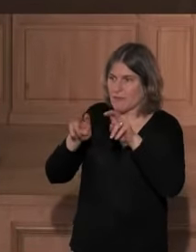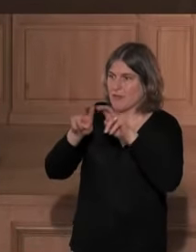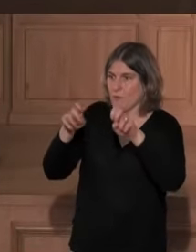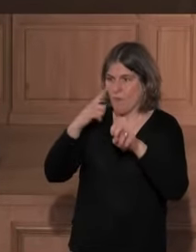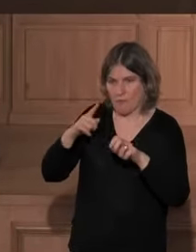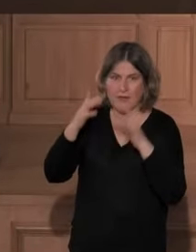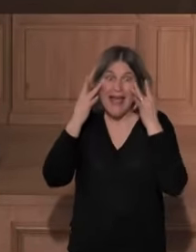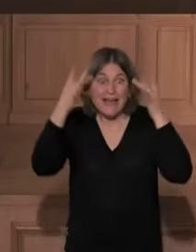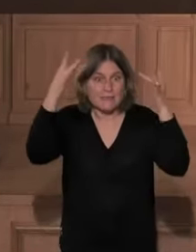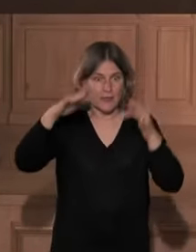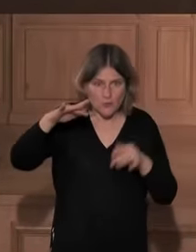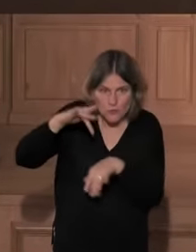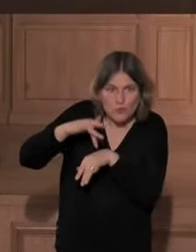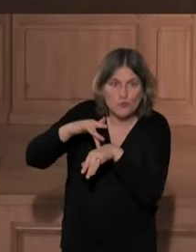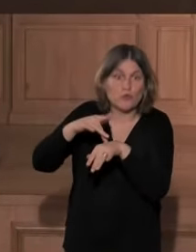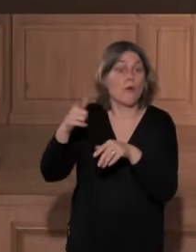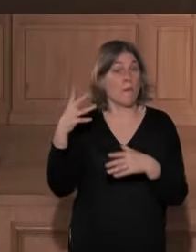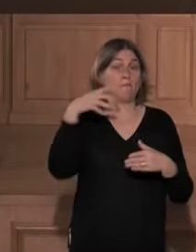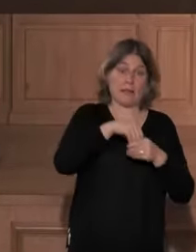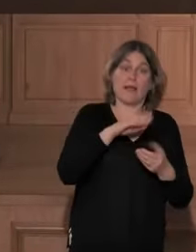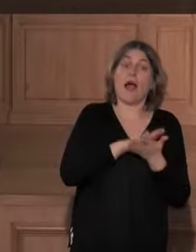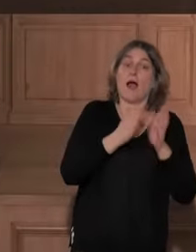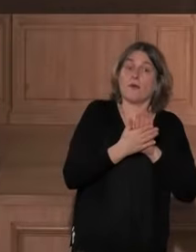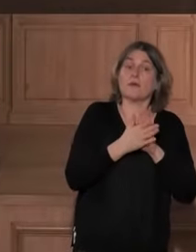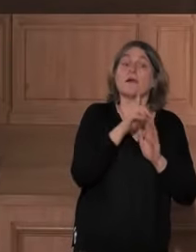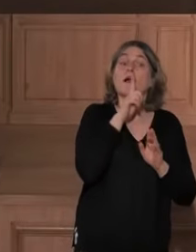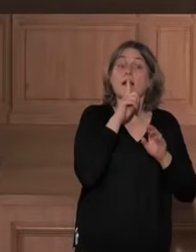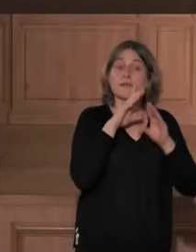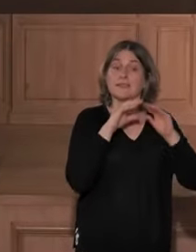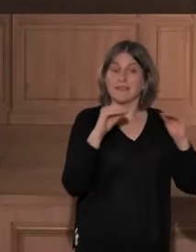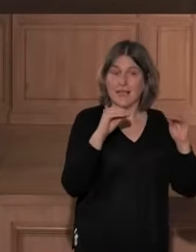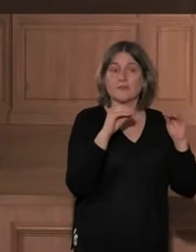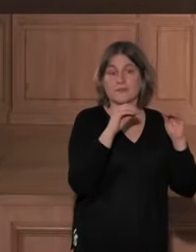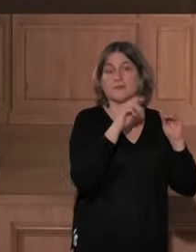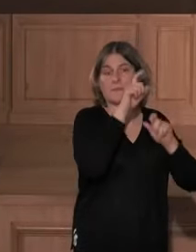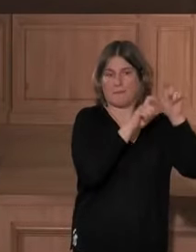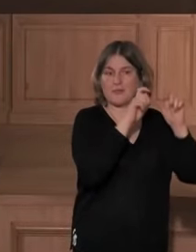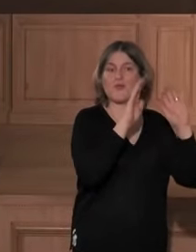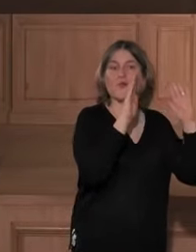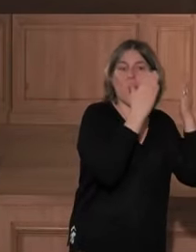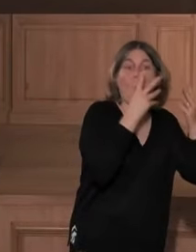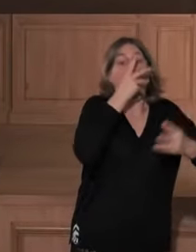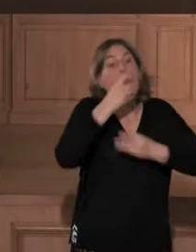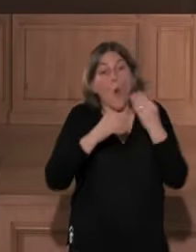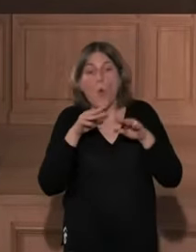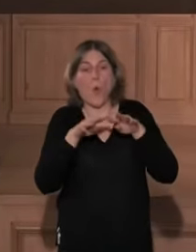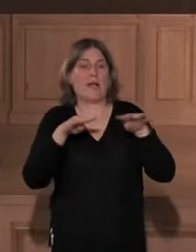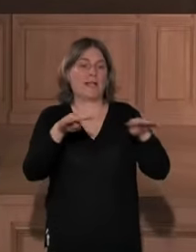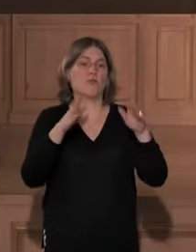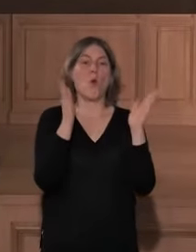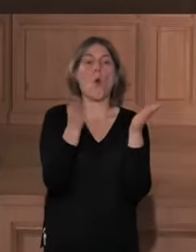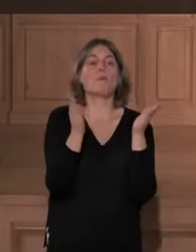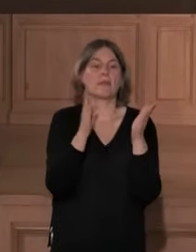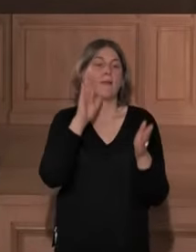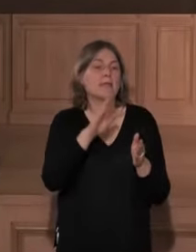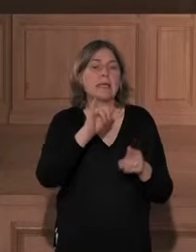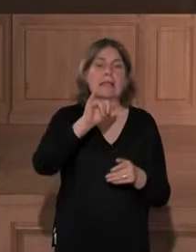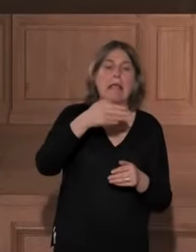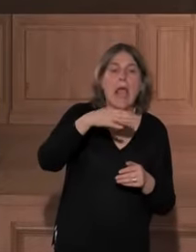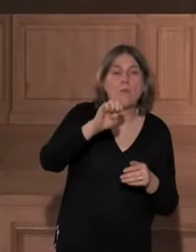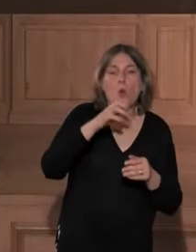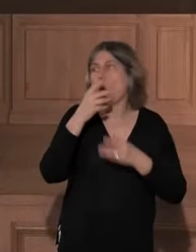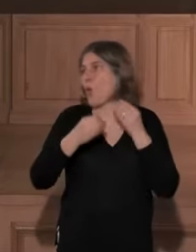de l'expérience, qui sont soit au silence des justes, ou soit dans le réseau du docteur Moïse Assouline, qui sont des hôpitaux de jour, des hôpitaux, des IME, des